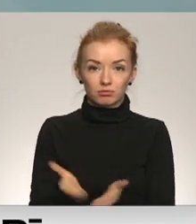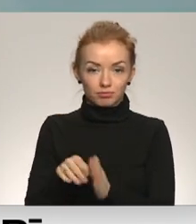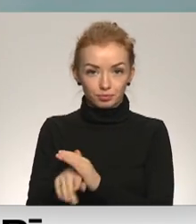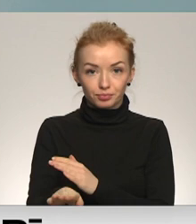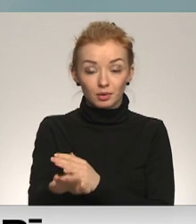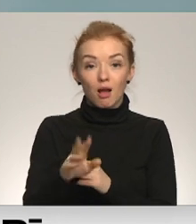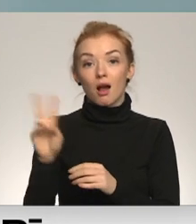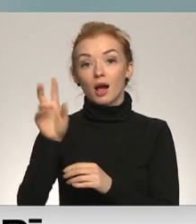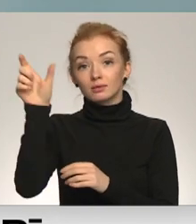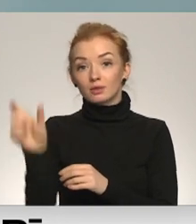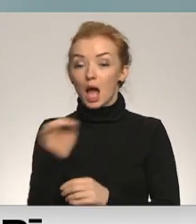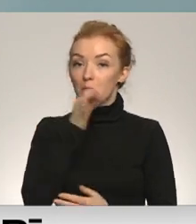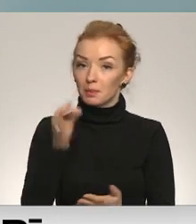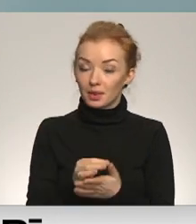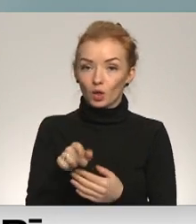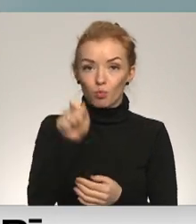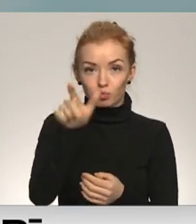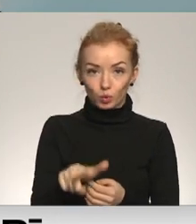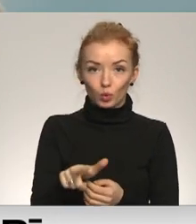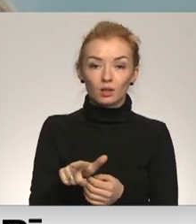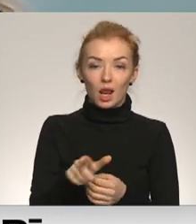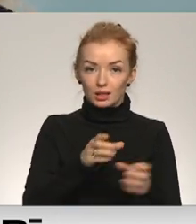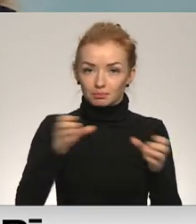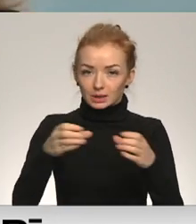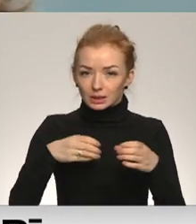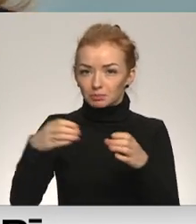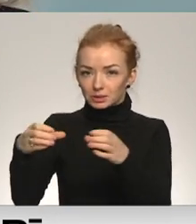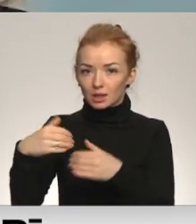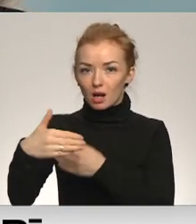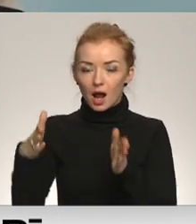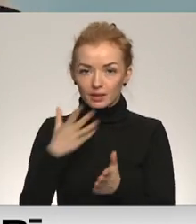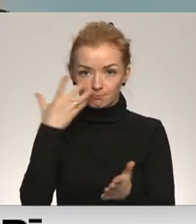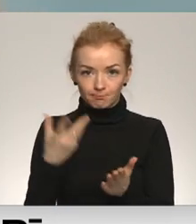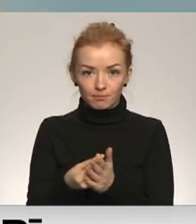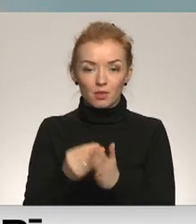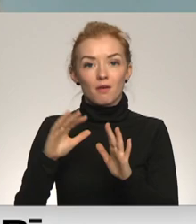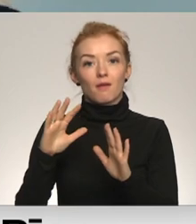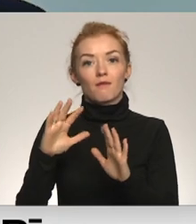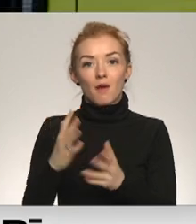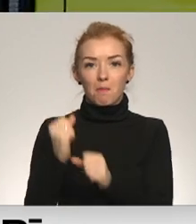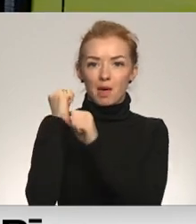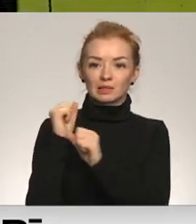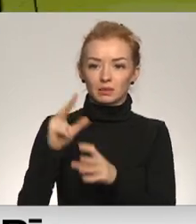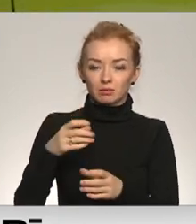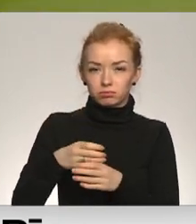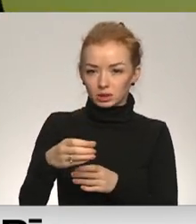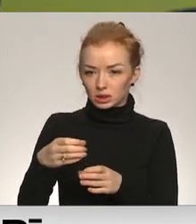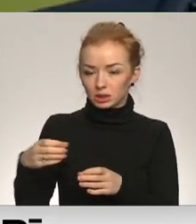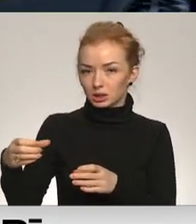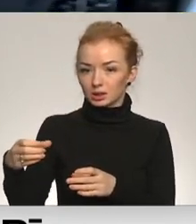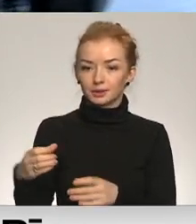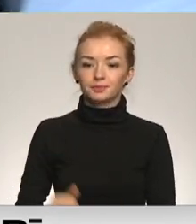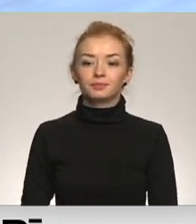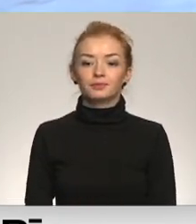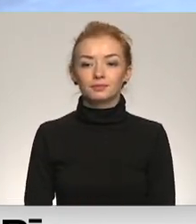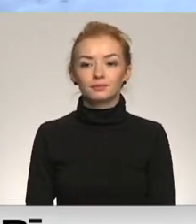kāds atbildīgais šīs te pudeles krāmē kastēs vai pilda lielos maisos.